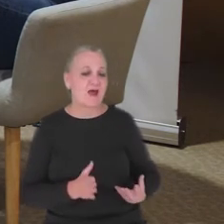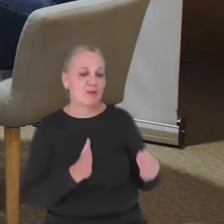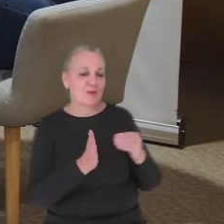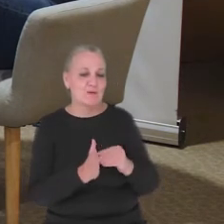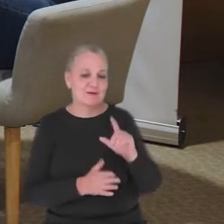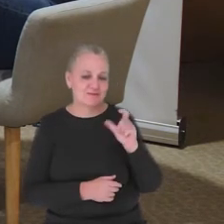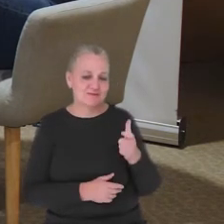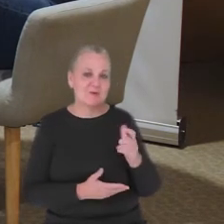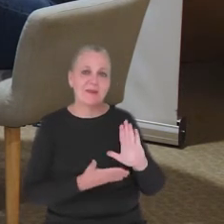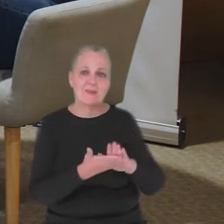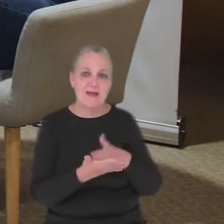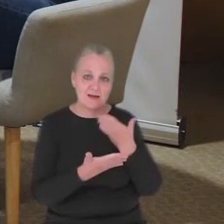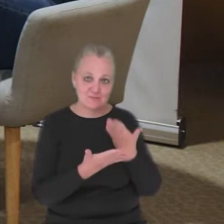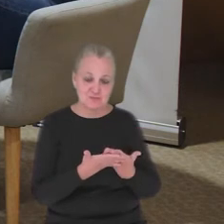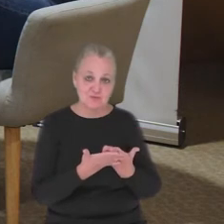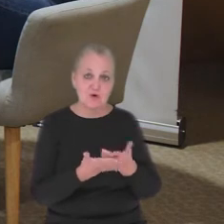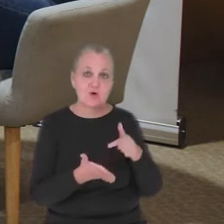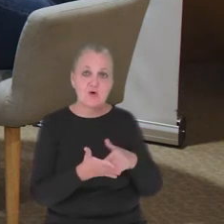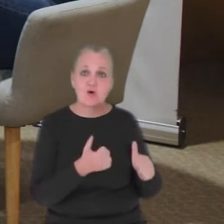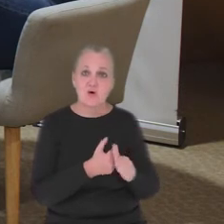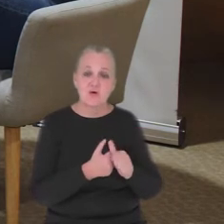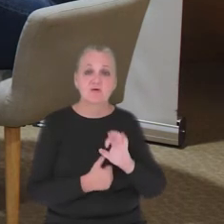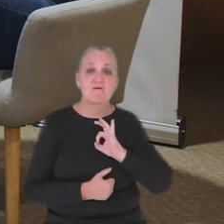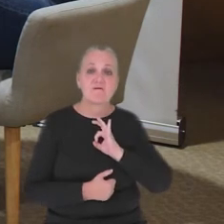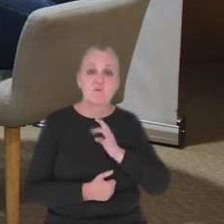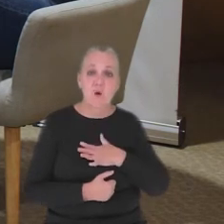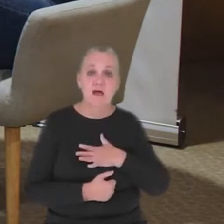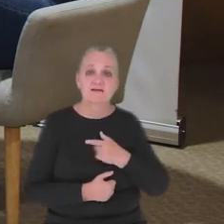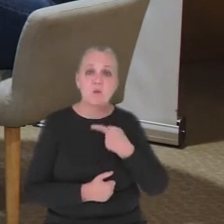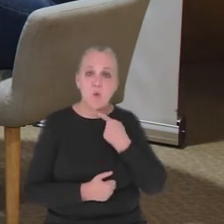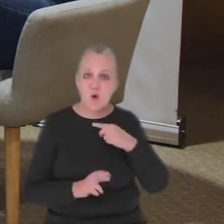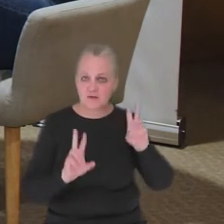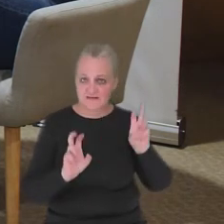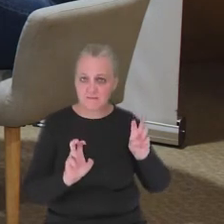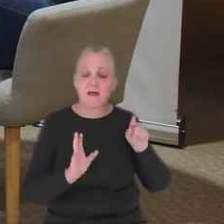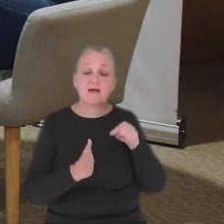przykład jeżeli chodzi o Własnym Głosem, to